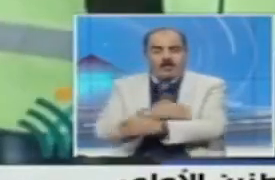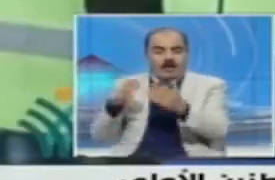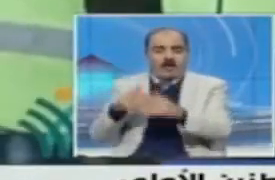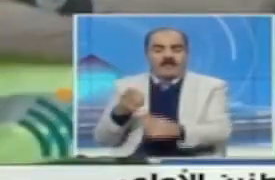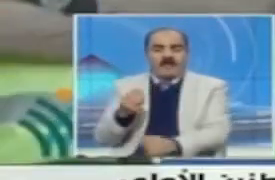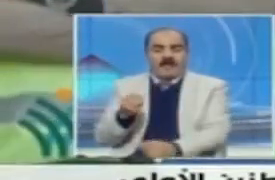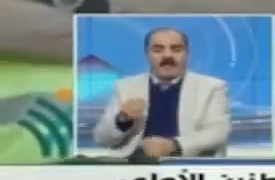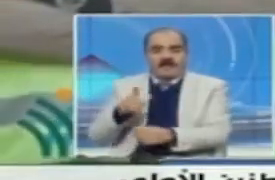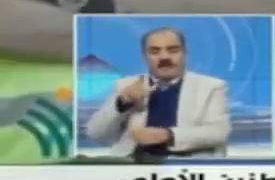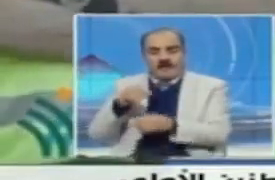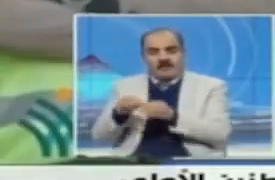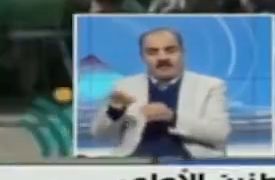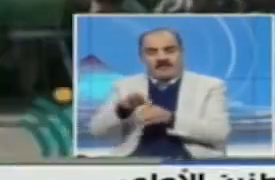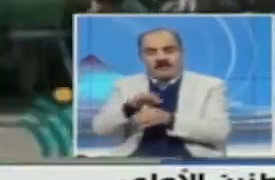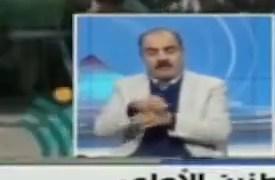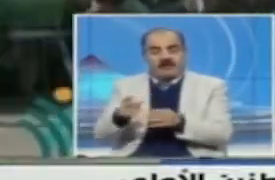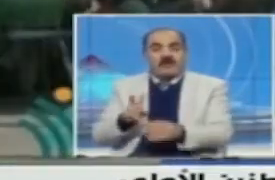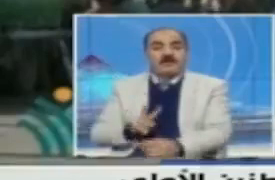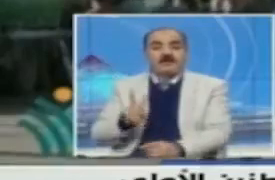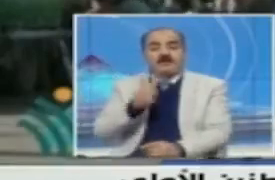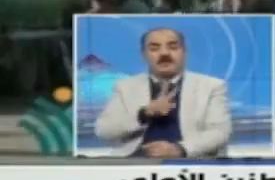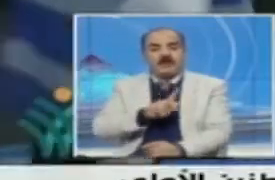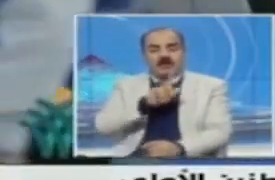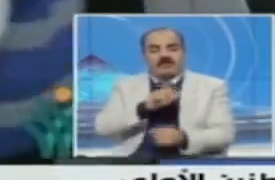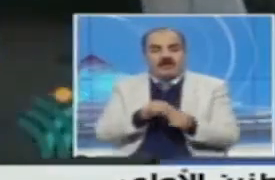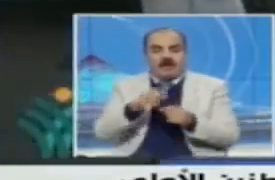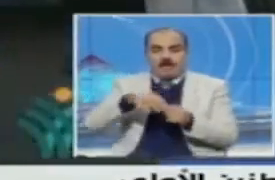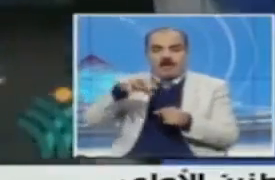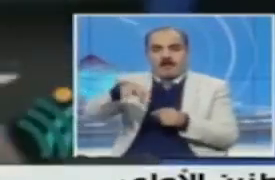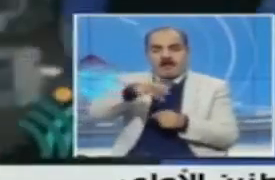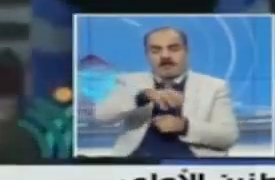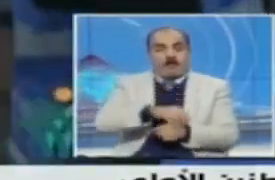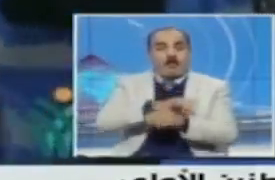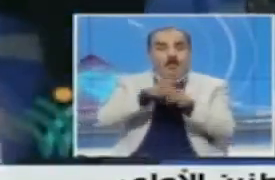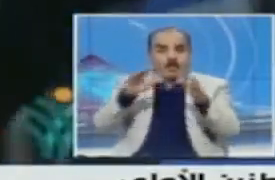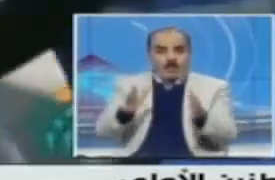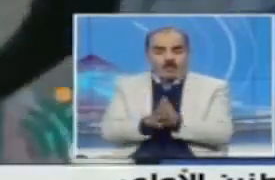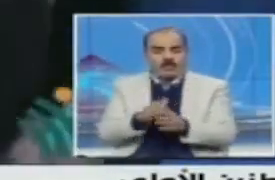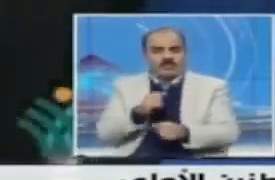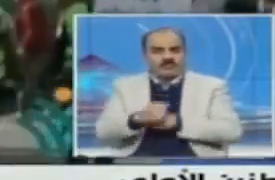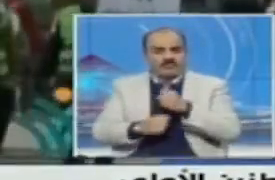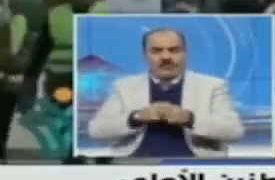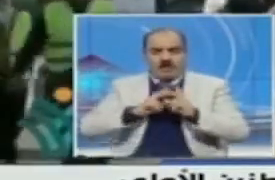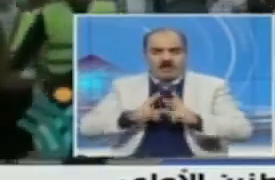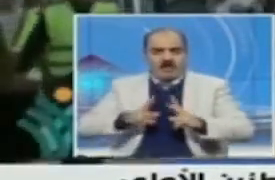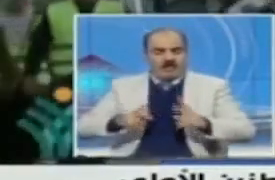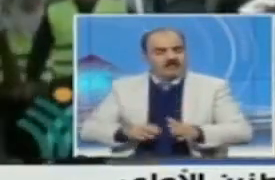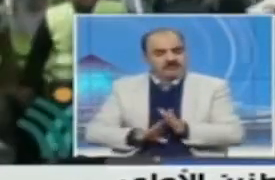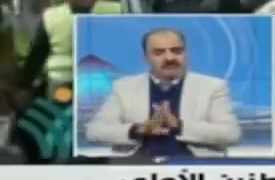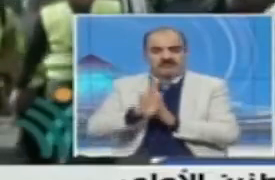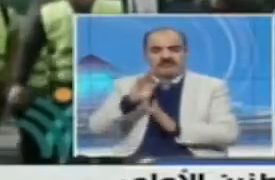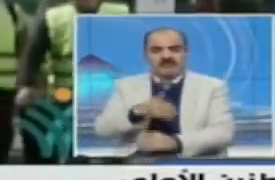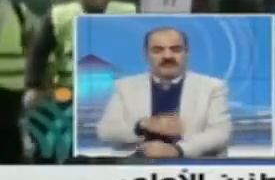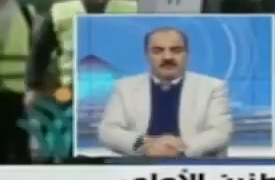30 اتحادا نوعيا و27 اتحادا إقليميا، جميعها تعمل في مختلف مجالات التنمية